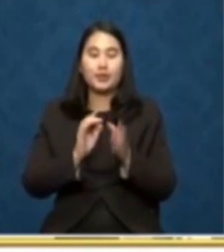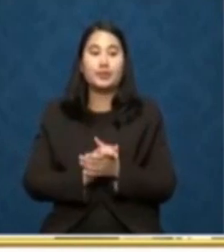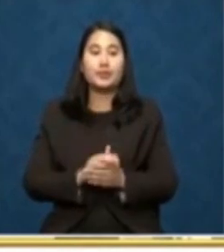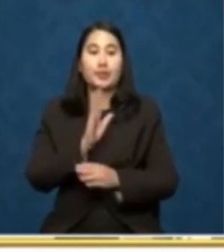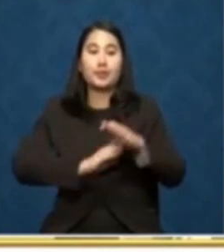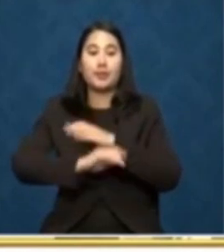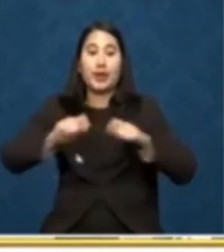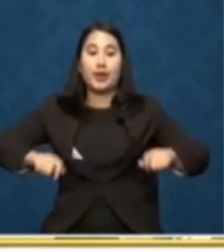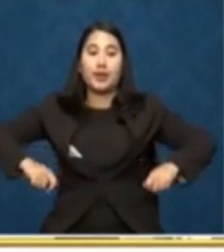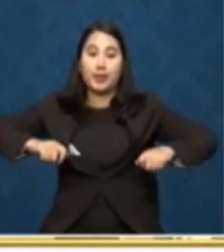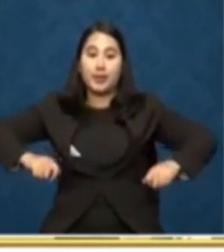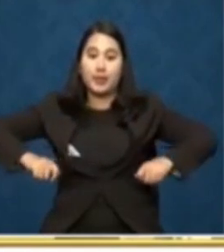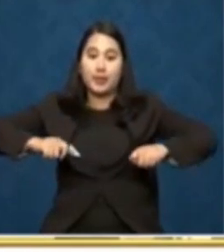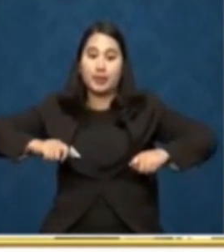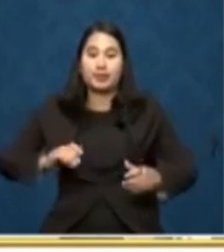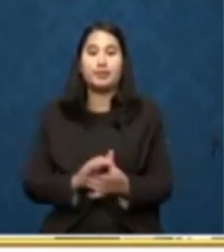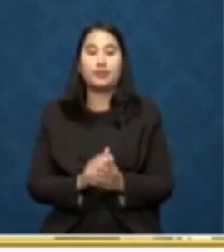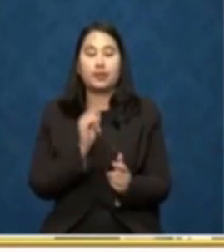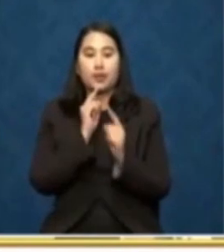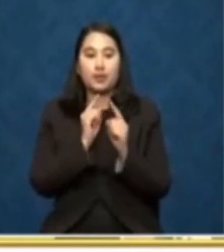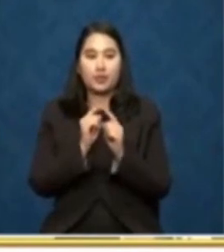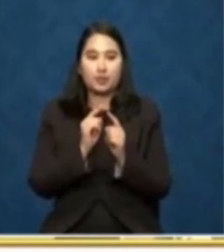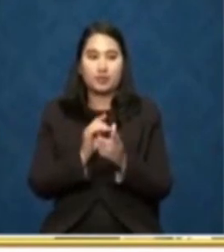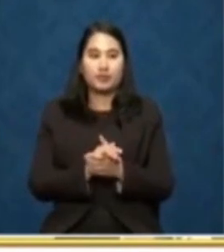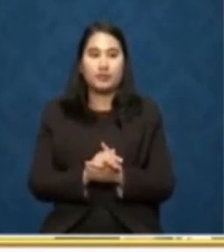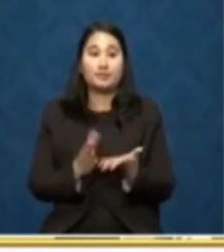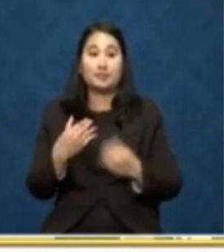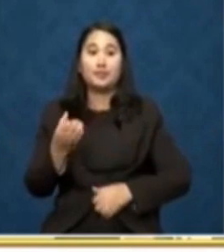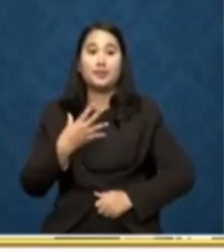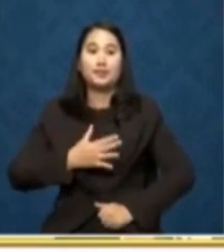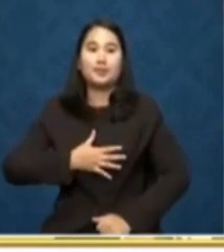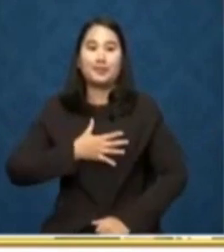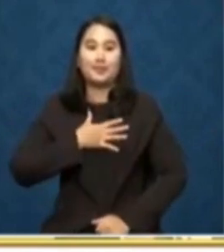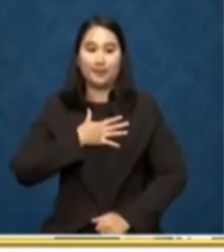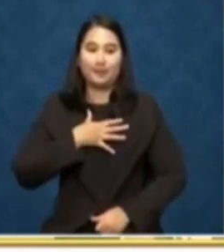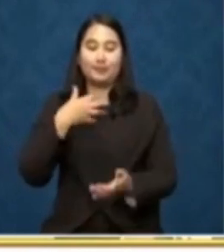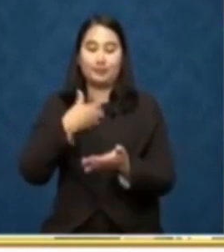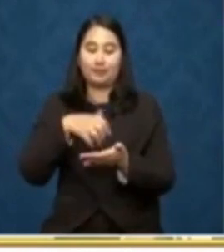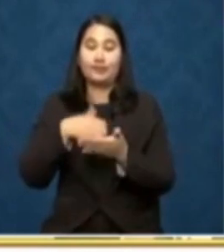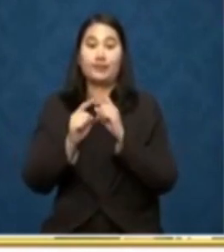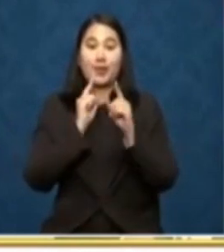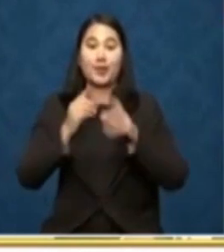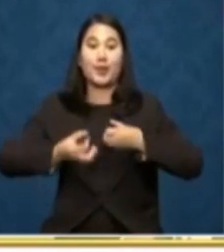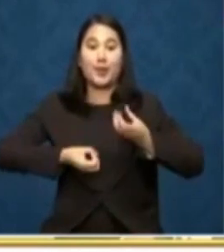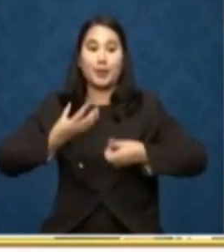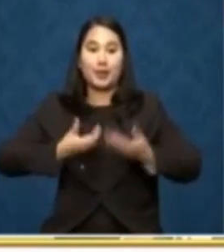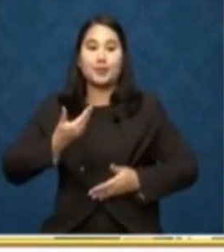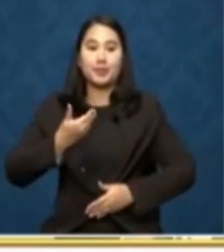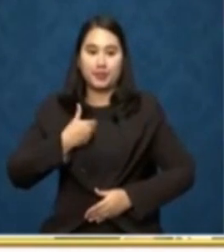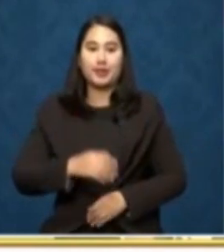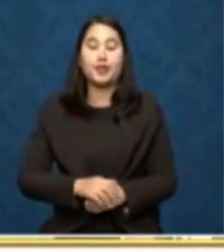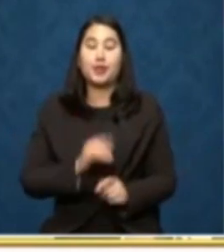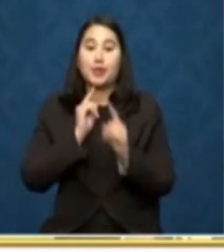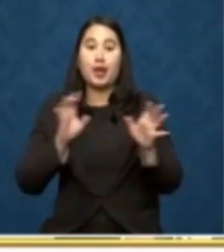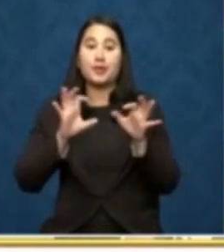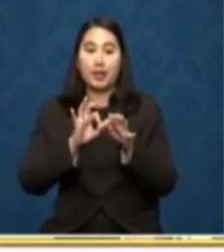ทางขาคือเขาเป็คนหนึ่งที่อยู่ใวงด้วยื่แลเขารู้สึประทบใจมากทได้สท้อนเสียงขเขาเขา